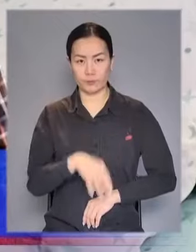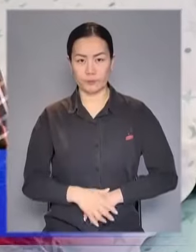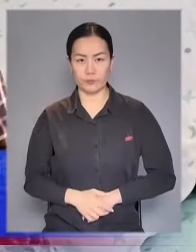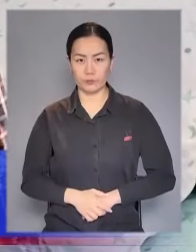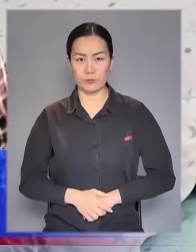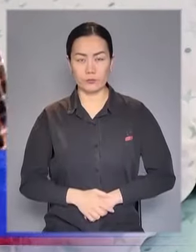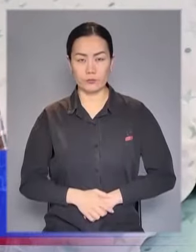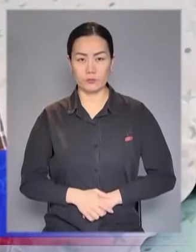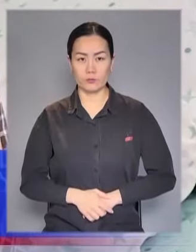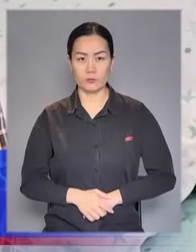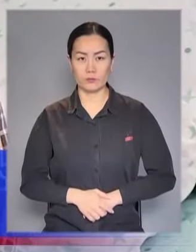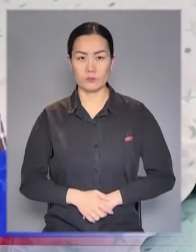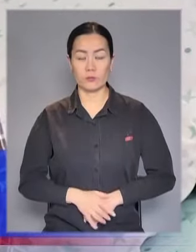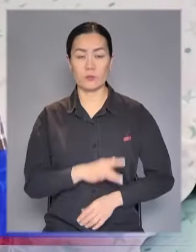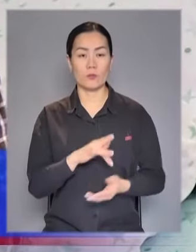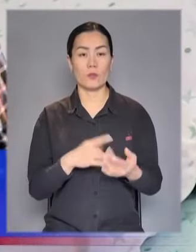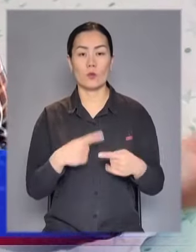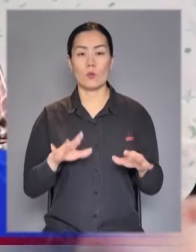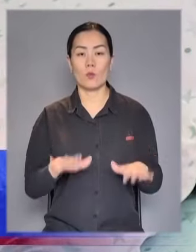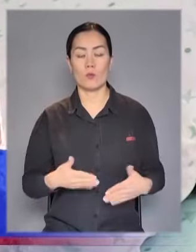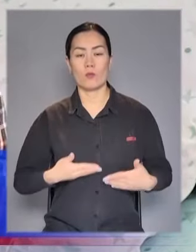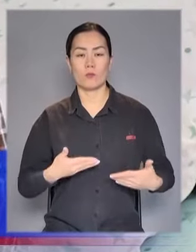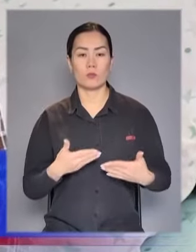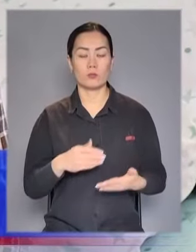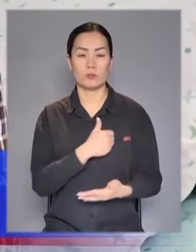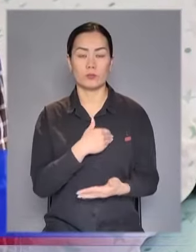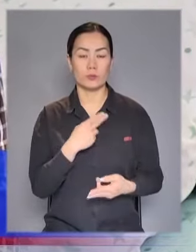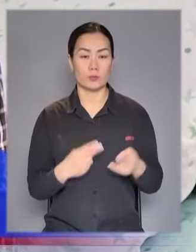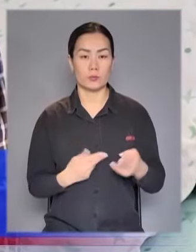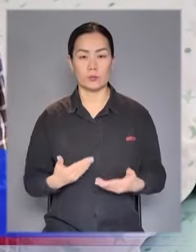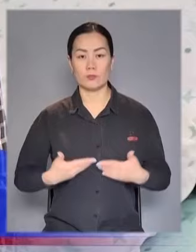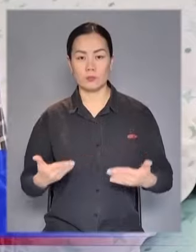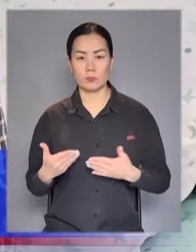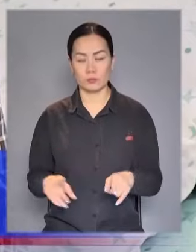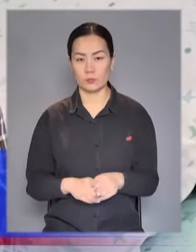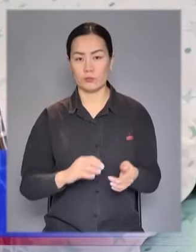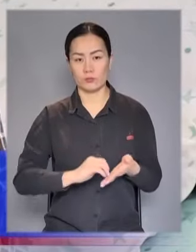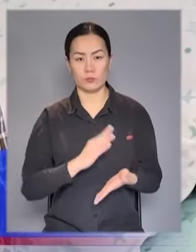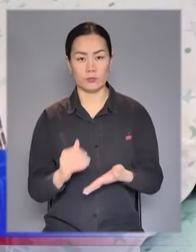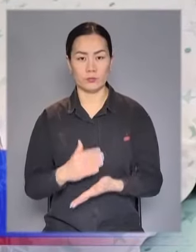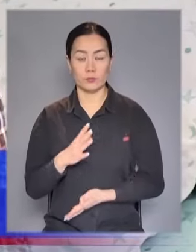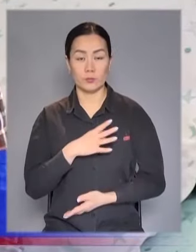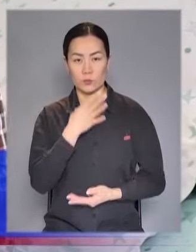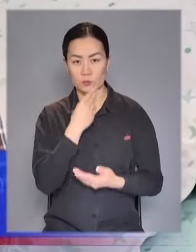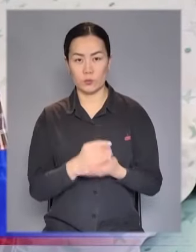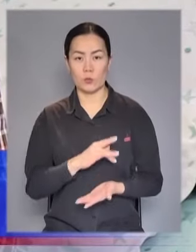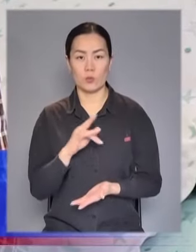мне поступало предложение, что это самое, ехать куда-то в Астану там, или другой город. Ну, я даже